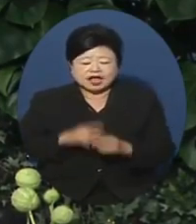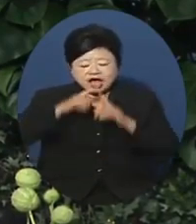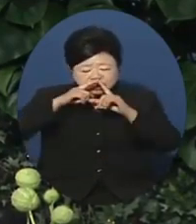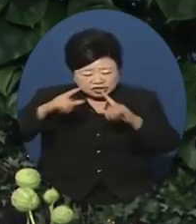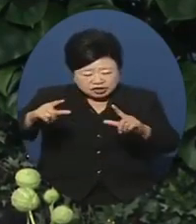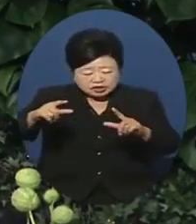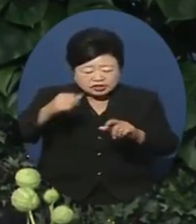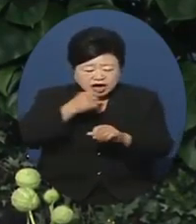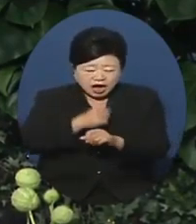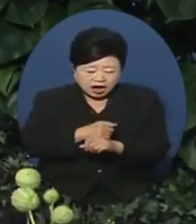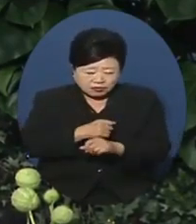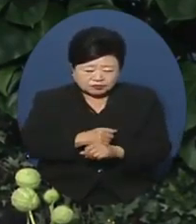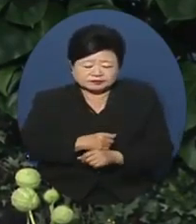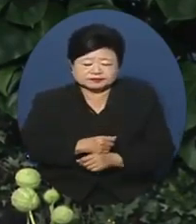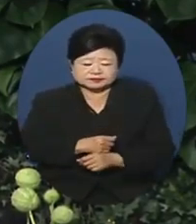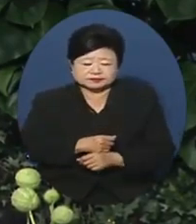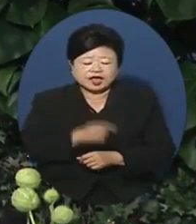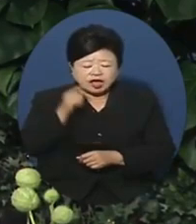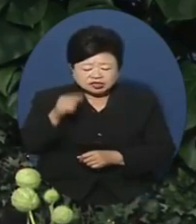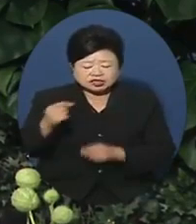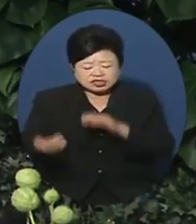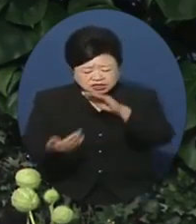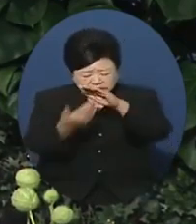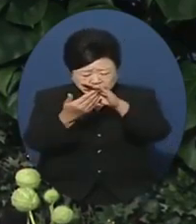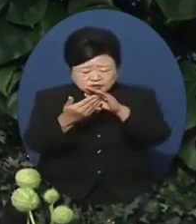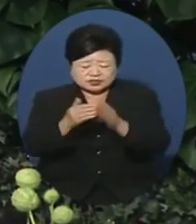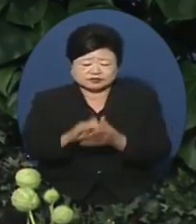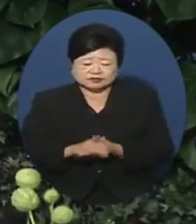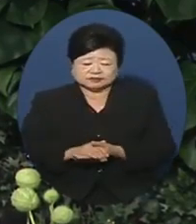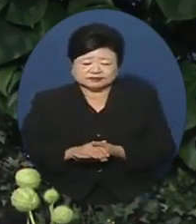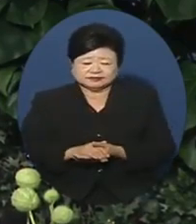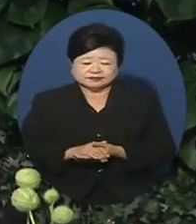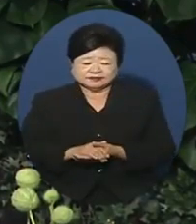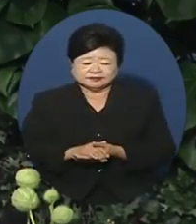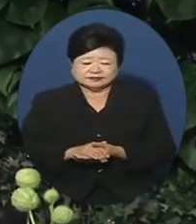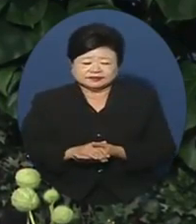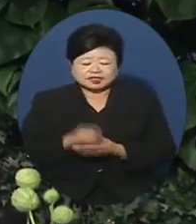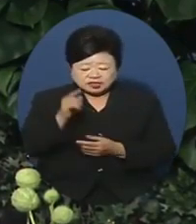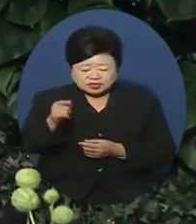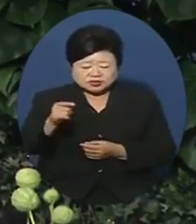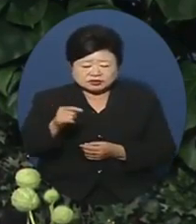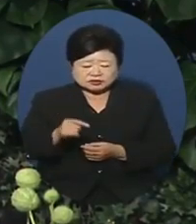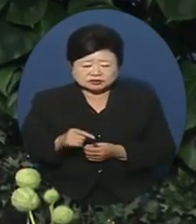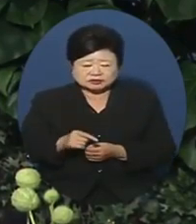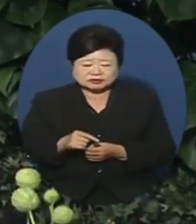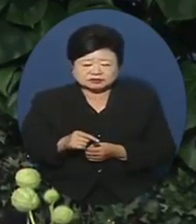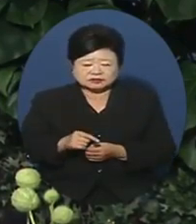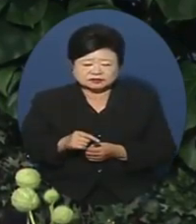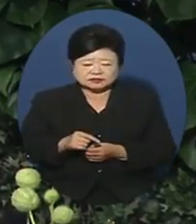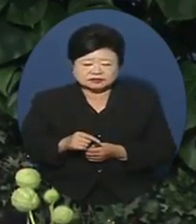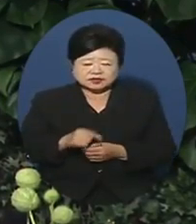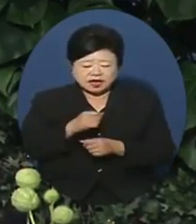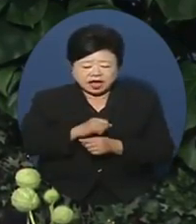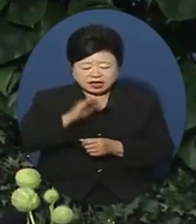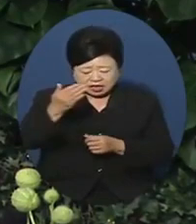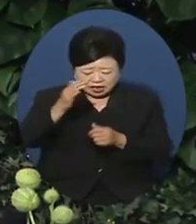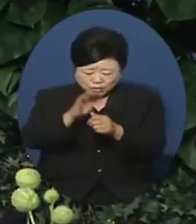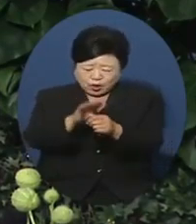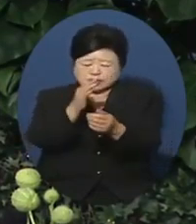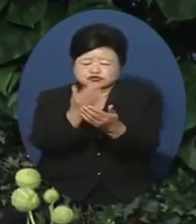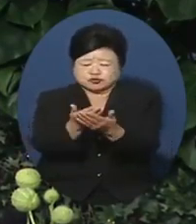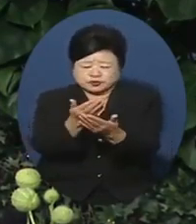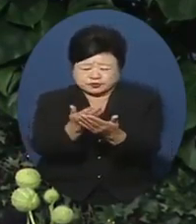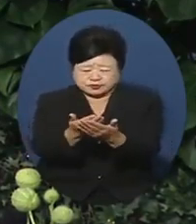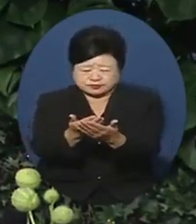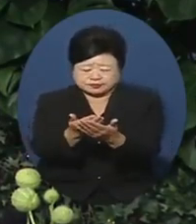선언을 하면 그것이 이루어지고 하니까 그것을 우리가 다 하는 우리들이 되게 도와주시옵소서.